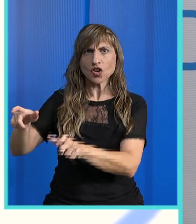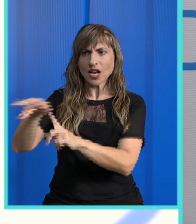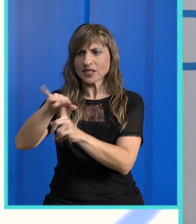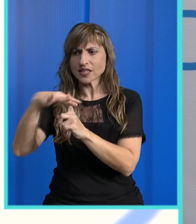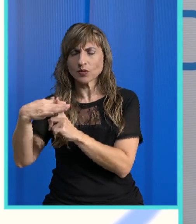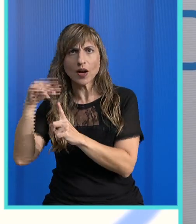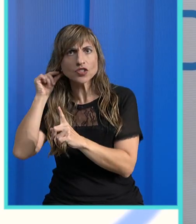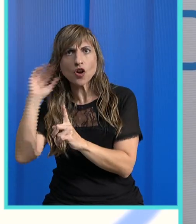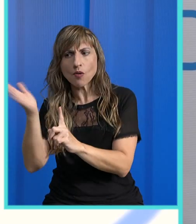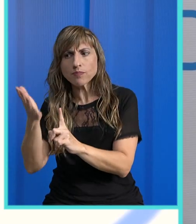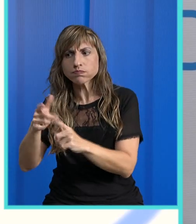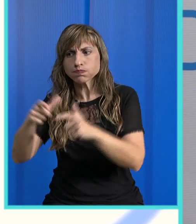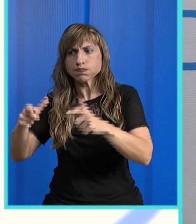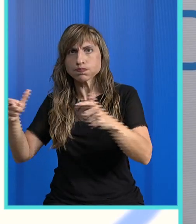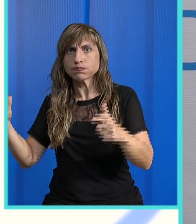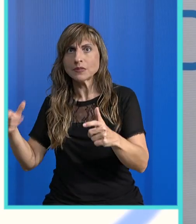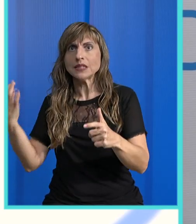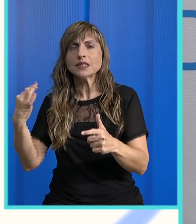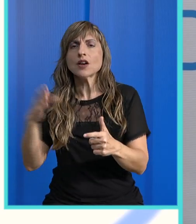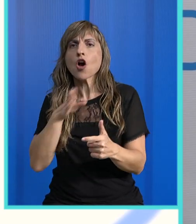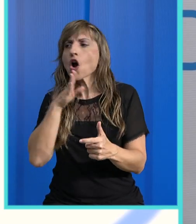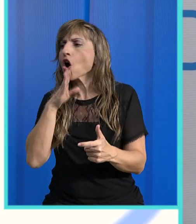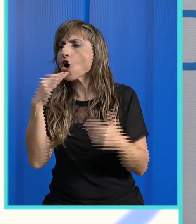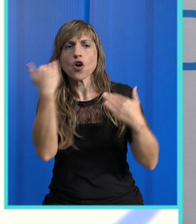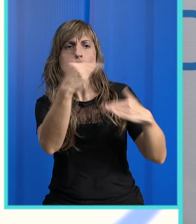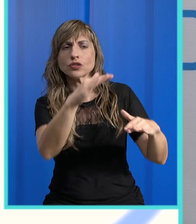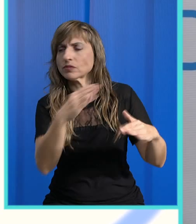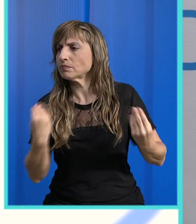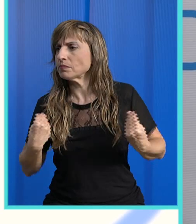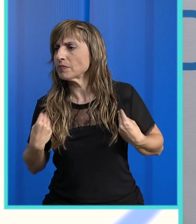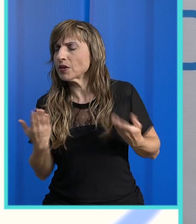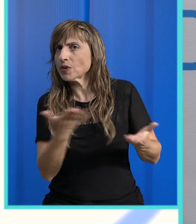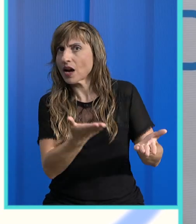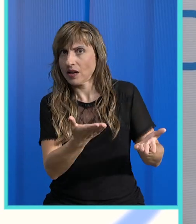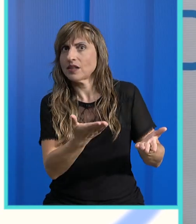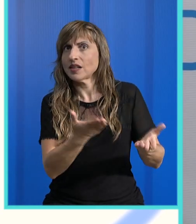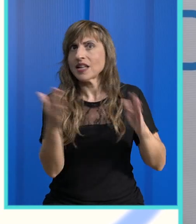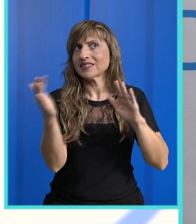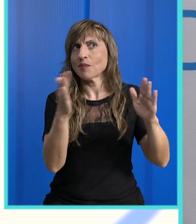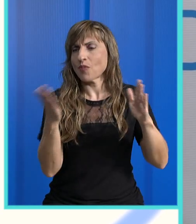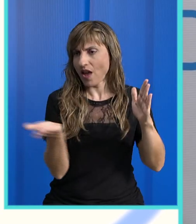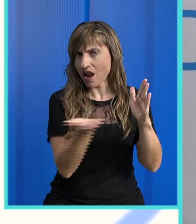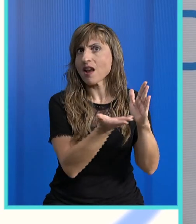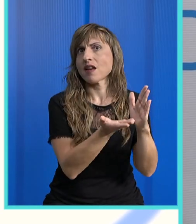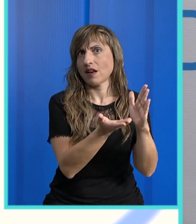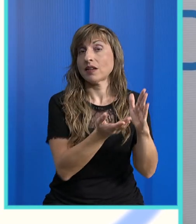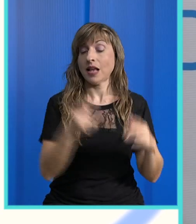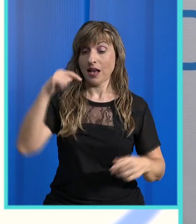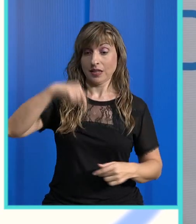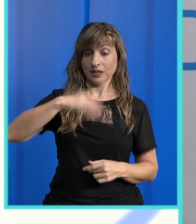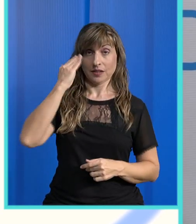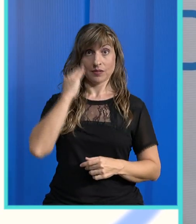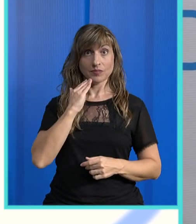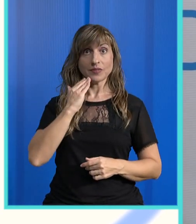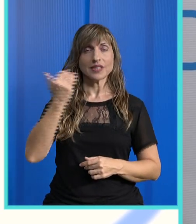puguin tindre una sortida temporal puguin tindre on anar a viure de manera temporal. I aleshores, aquest matí hem